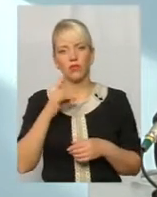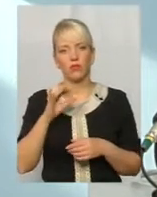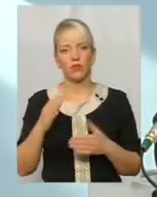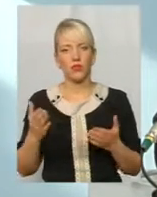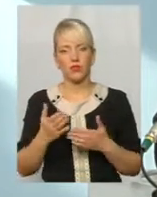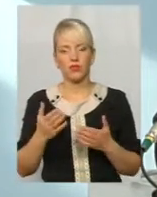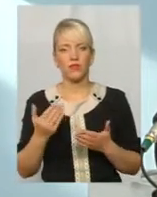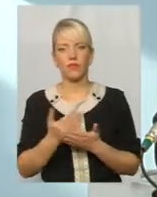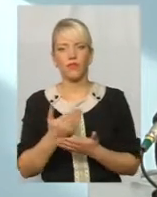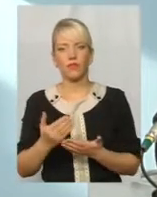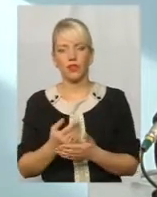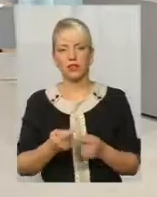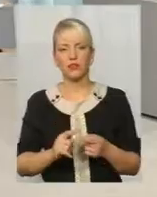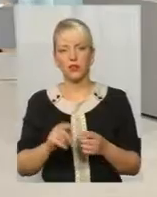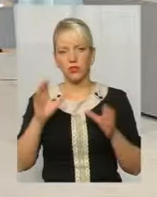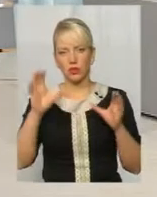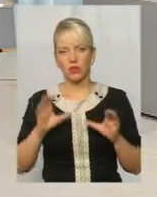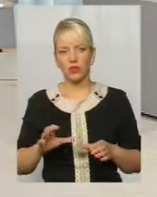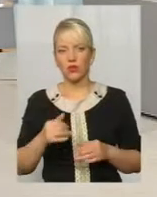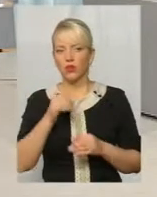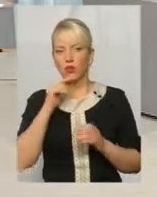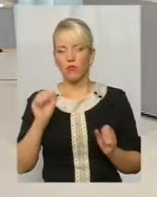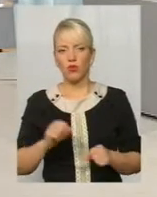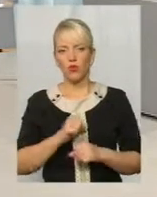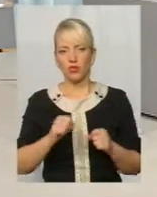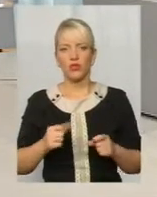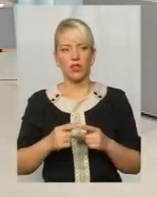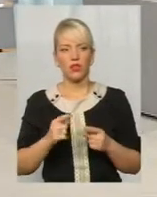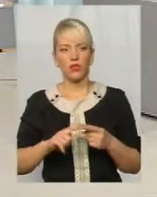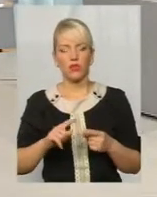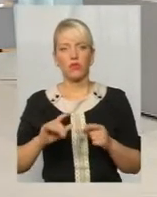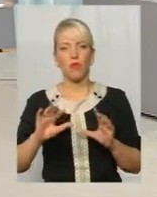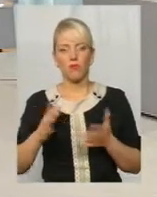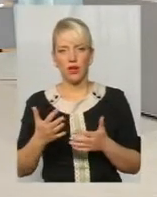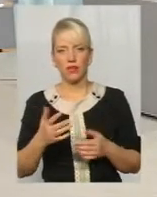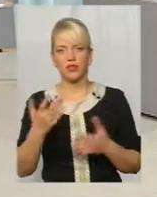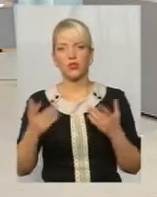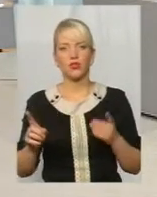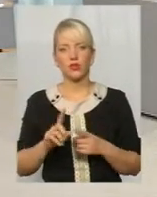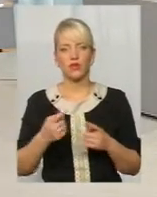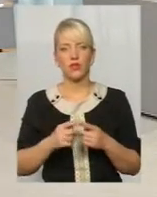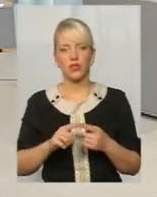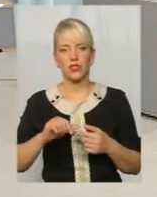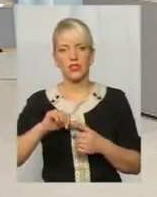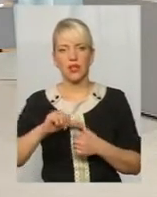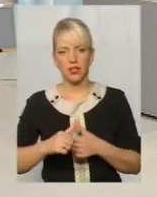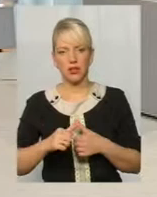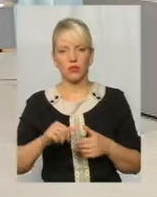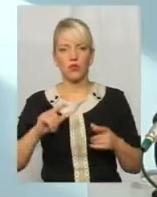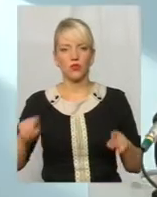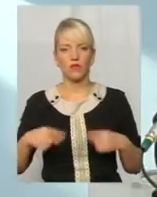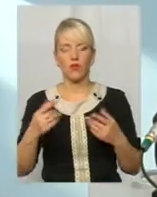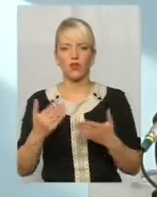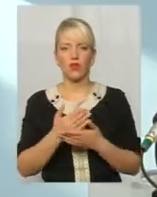якісь новели даного закону, неможливо упустити той момент, що він закріплює створення